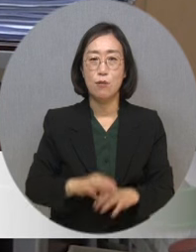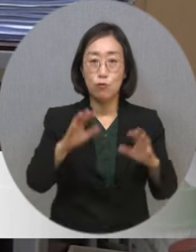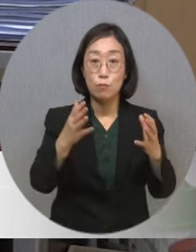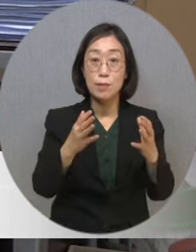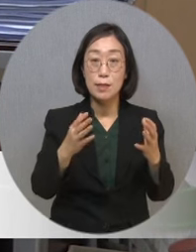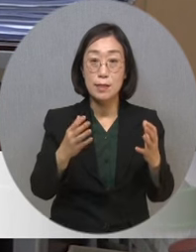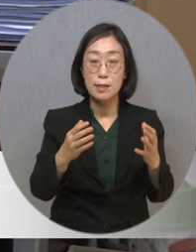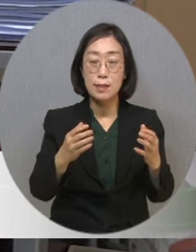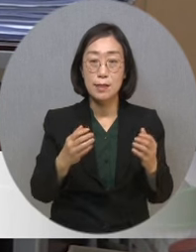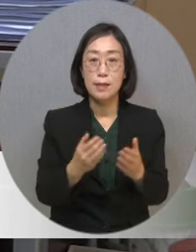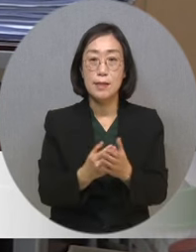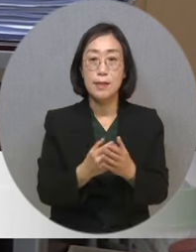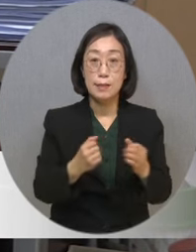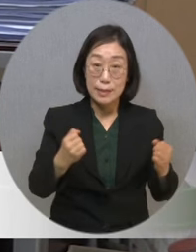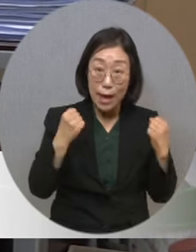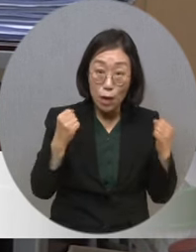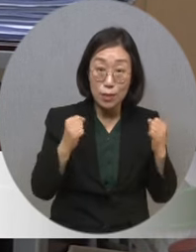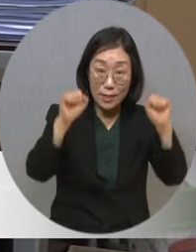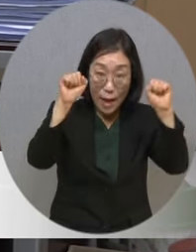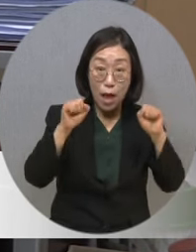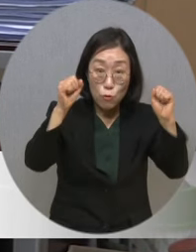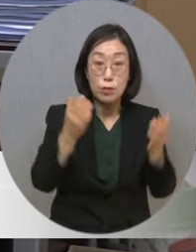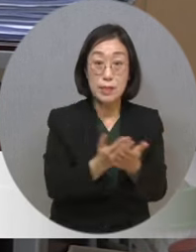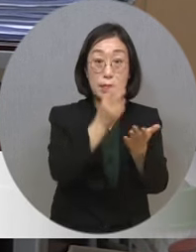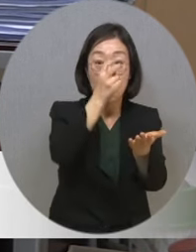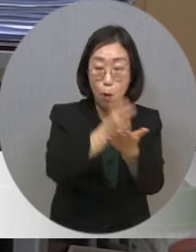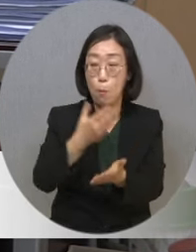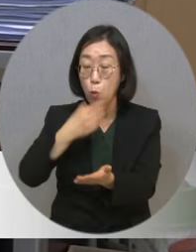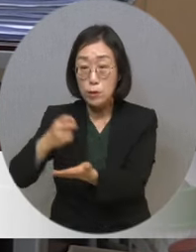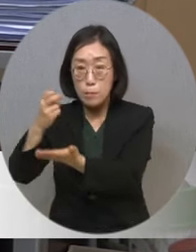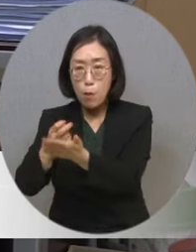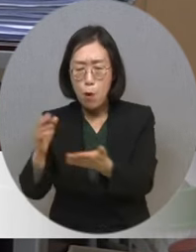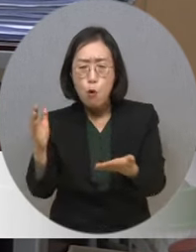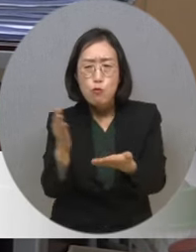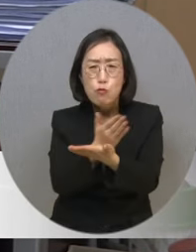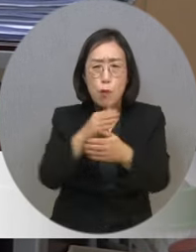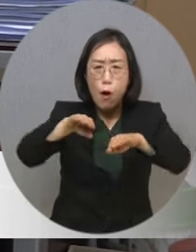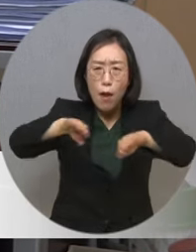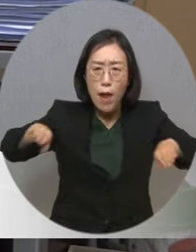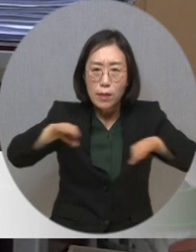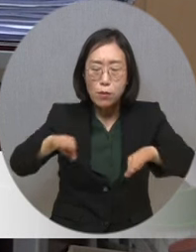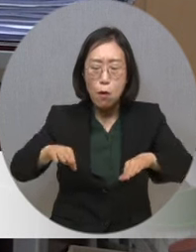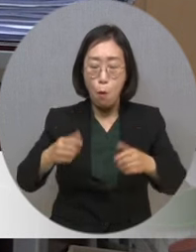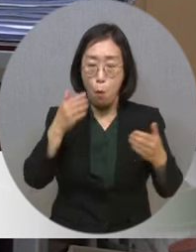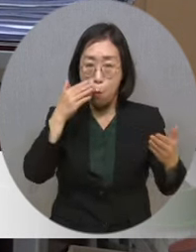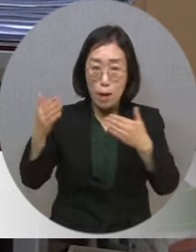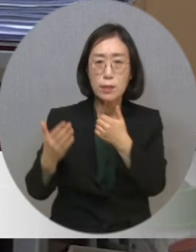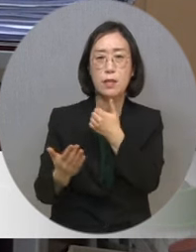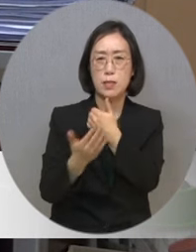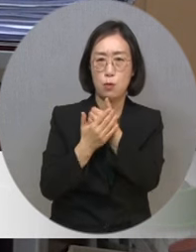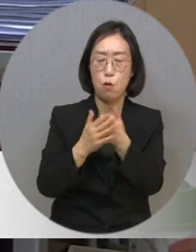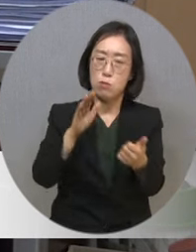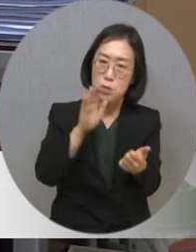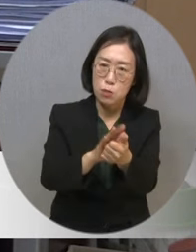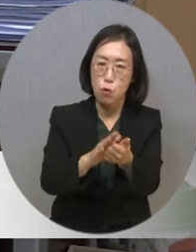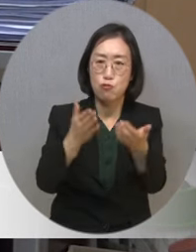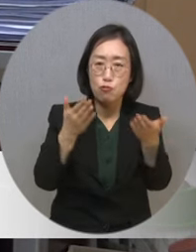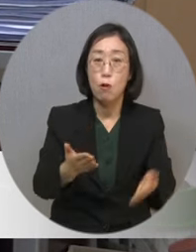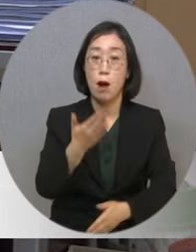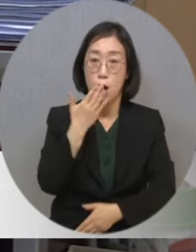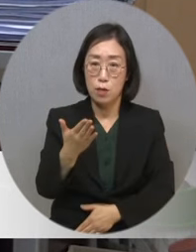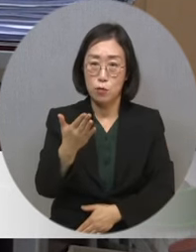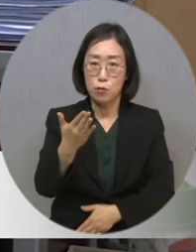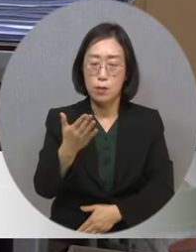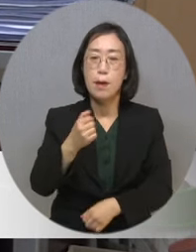국민체육진흥법과 복지법과 좀 구별해서 장애인 체육이 정확하게 지원을 받을 수 있는 그런